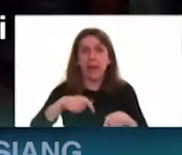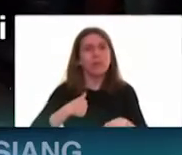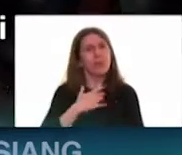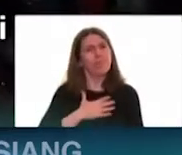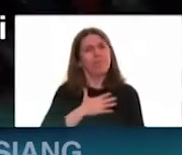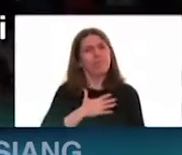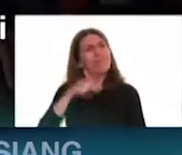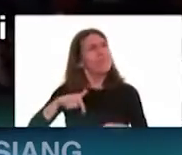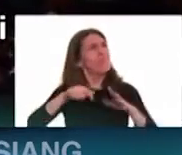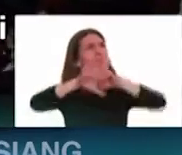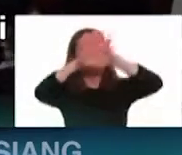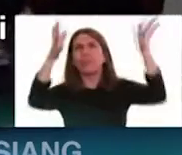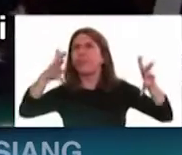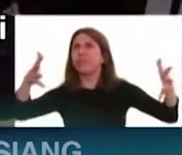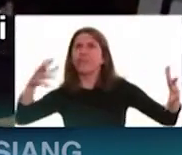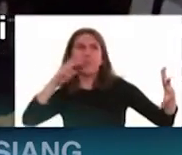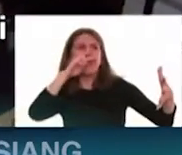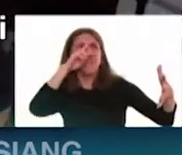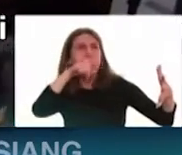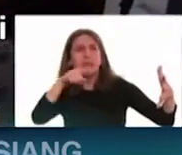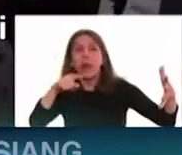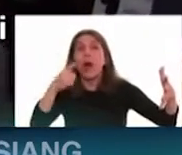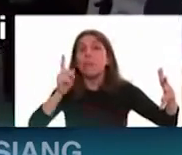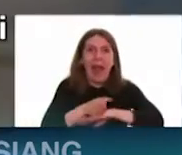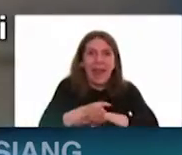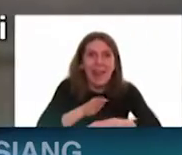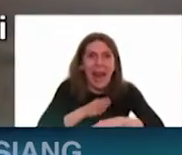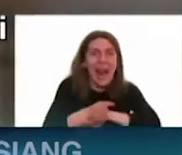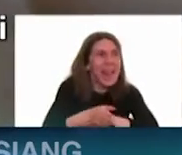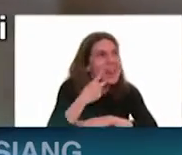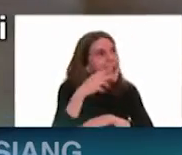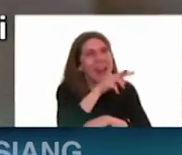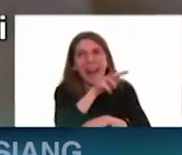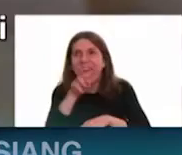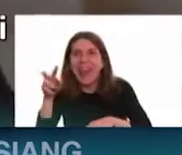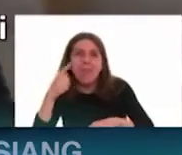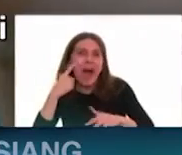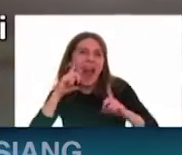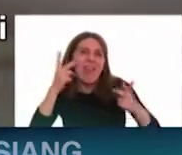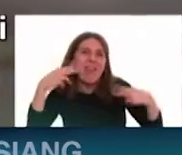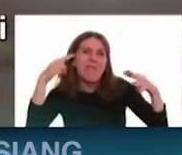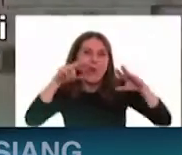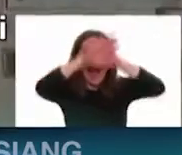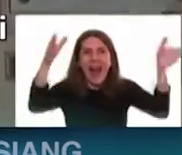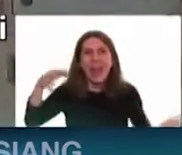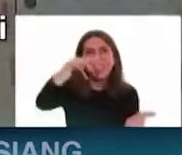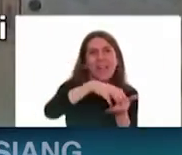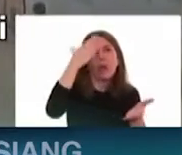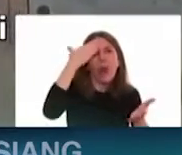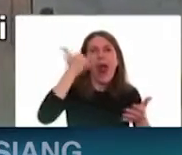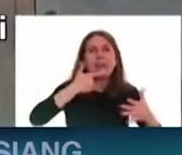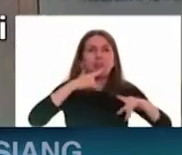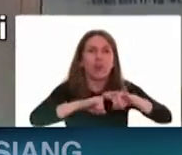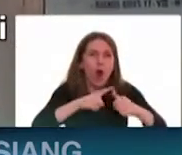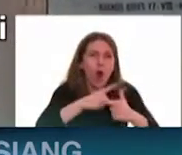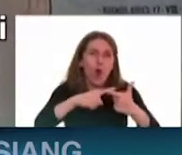Hai caci luar masih Tusuk Konde kemudian vintage di China DC marawis sos2 culturally resep pecak